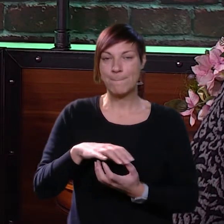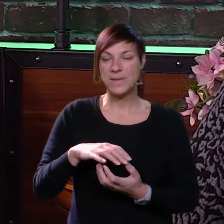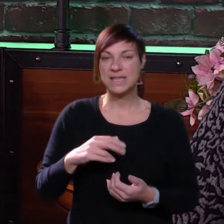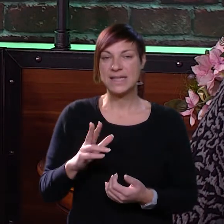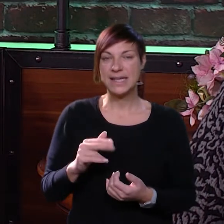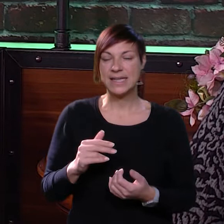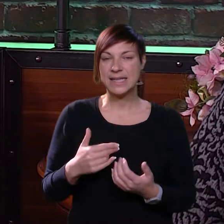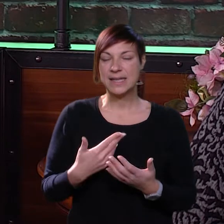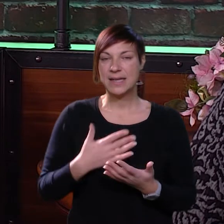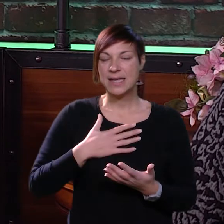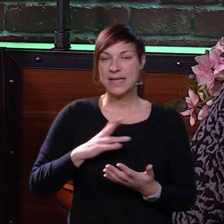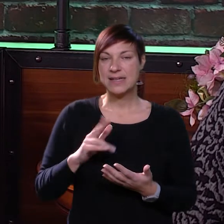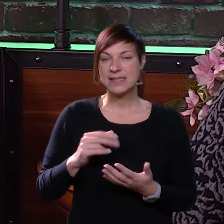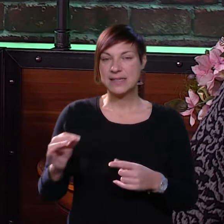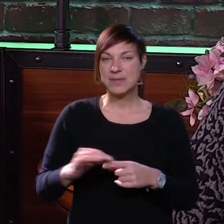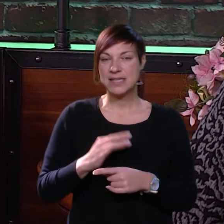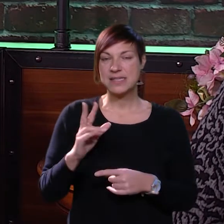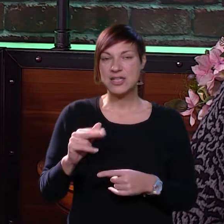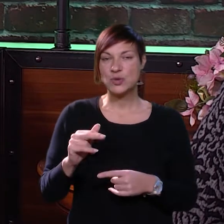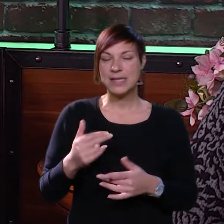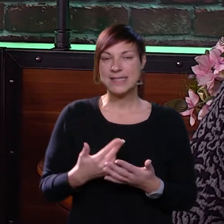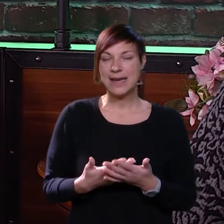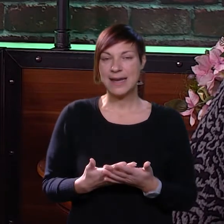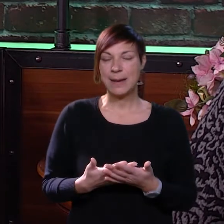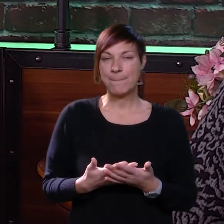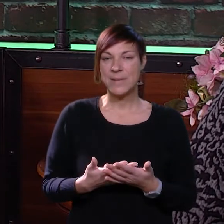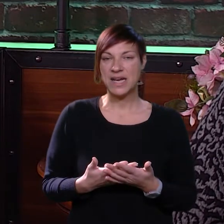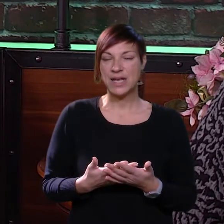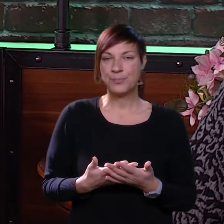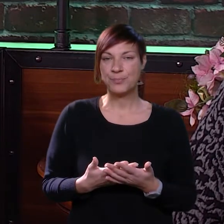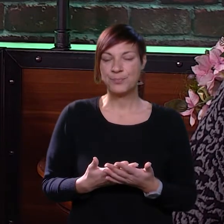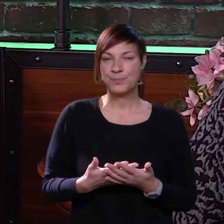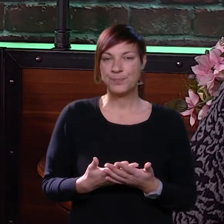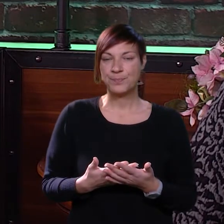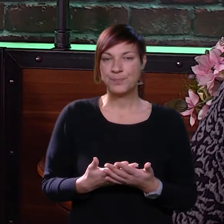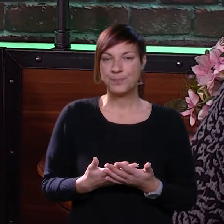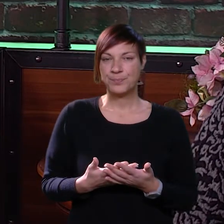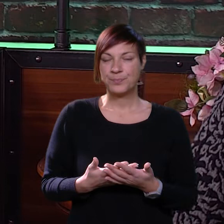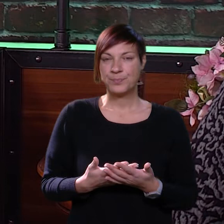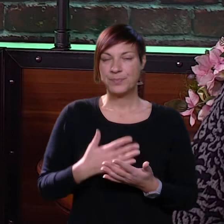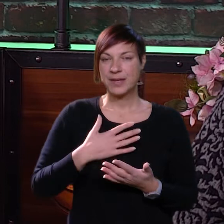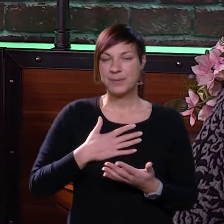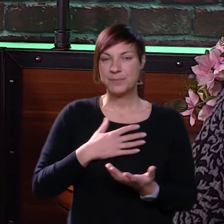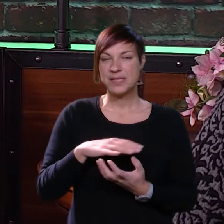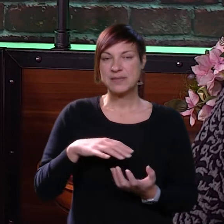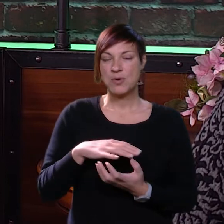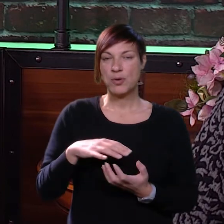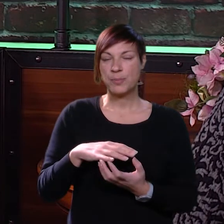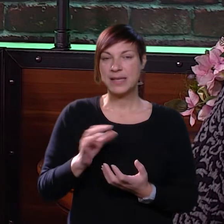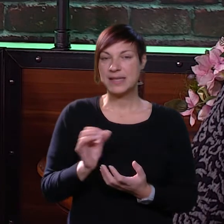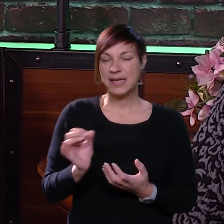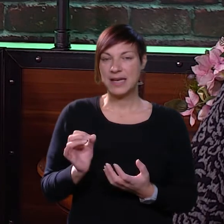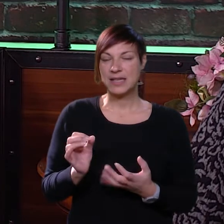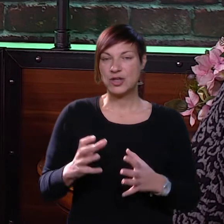obitelji i da imate, evo ja sam imala sreću da sam imala i ne znam, imali smo ono, mi smo u obitelji